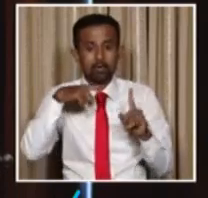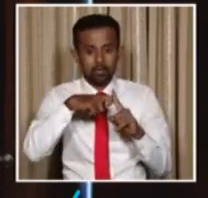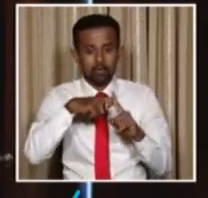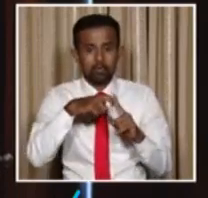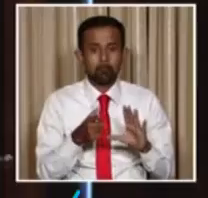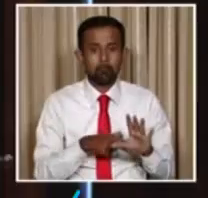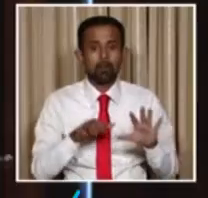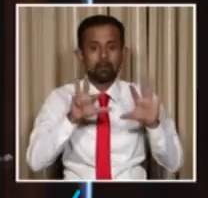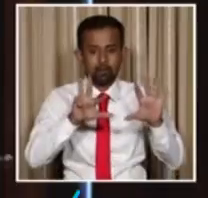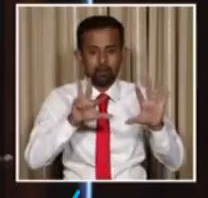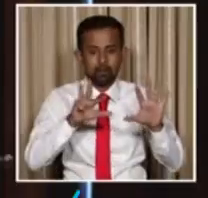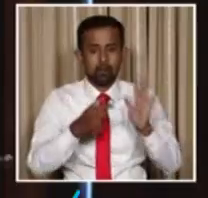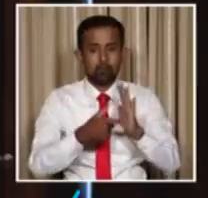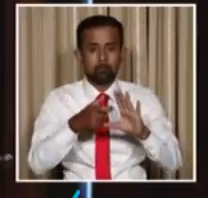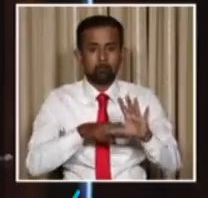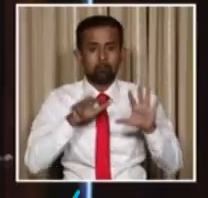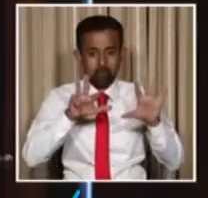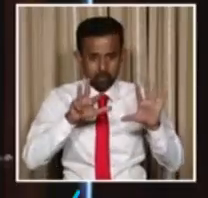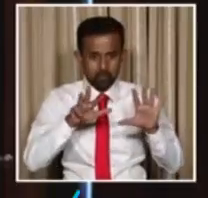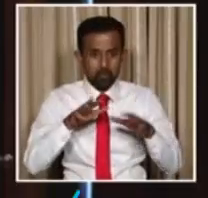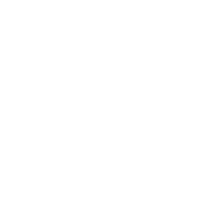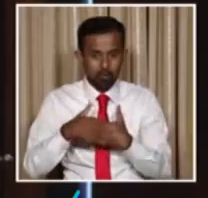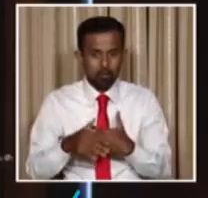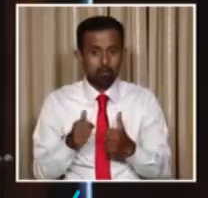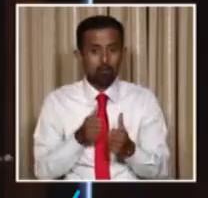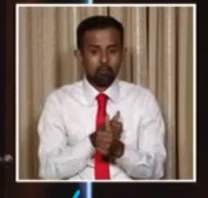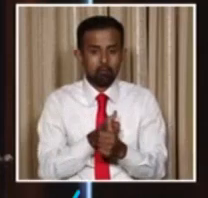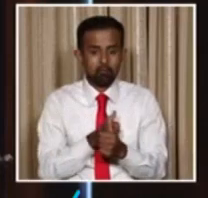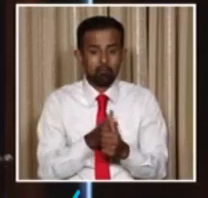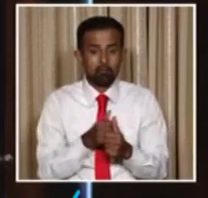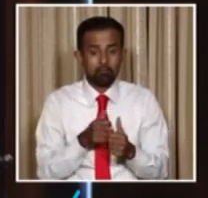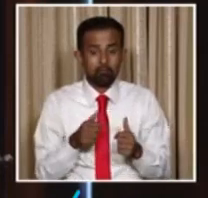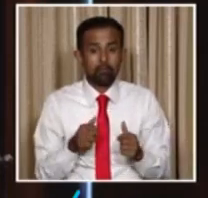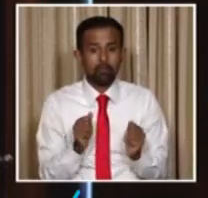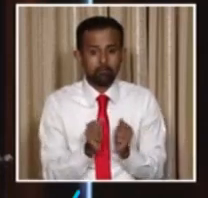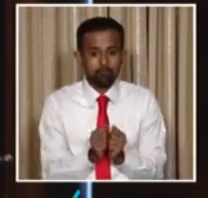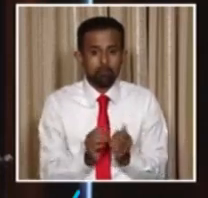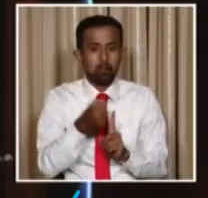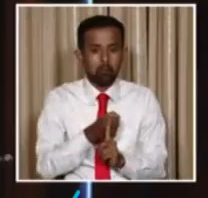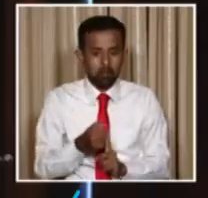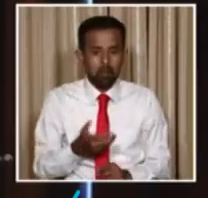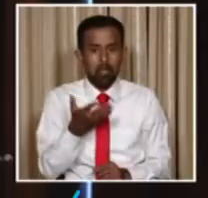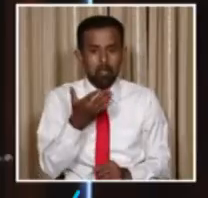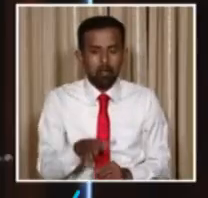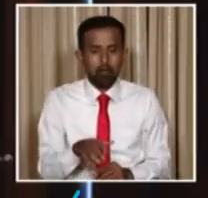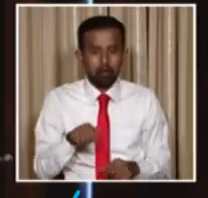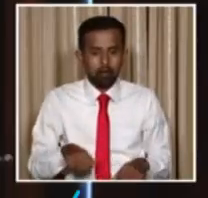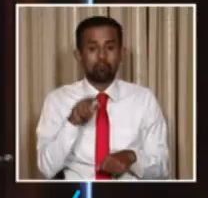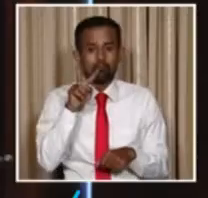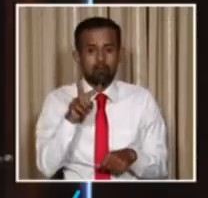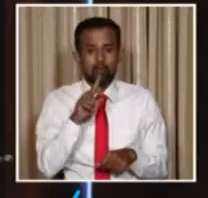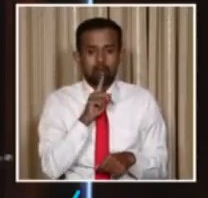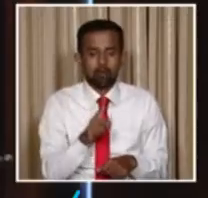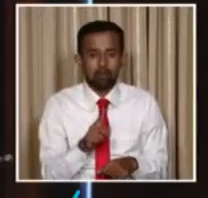තහනම් කරන්න යනවා. මේ සමයෙන්ද සිද්ධ වෙන සිද්ධිය පිටිපස්සෙත් මේ ක්‍රියාත්මක වීම පිළිබඳව අදටත් අපි විශ්වාස